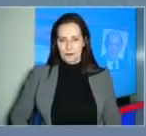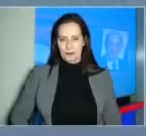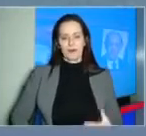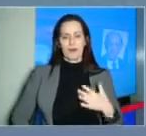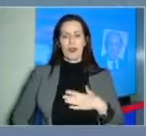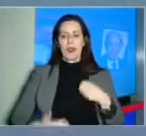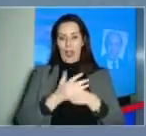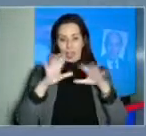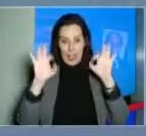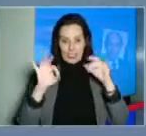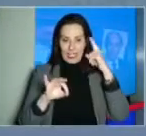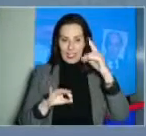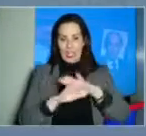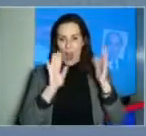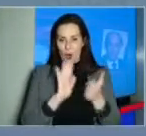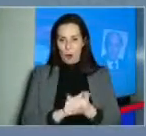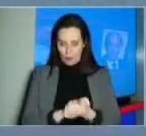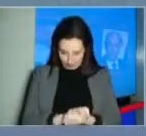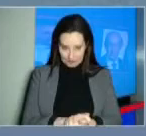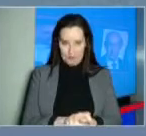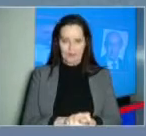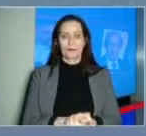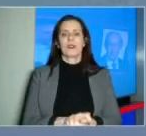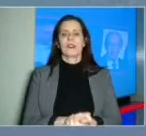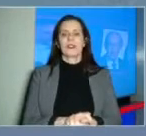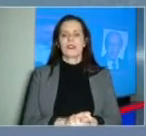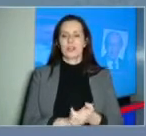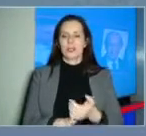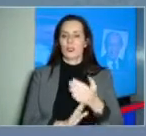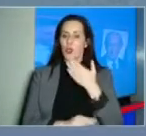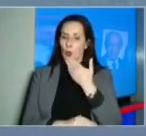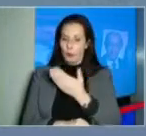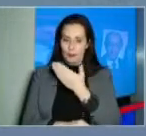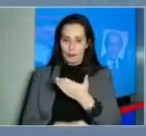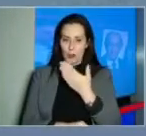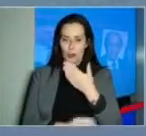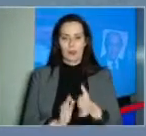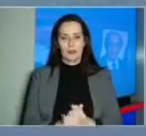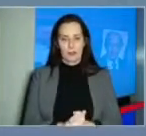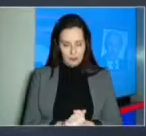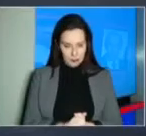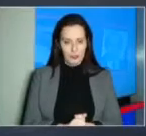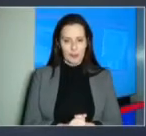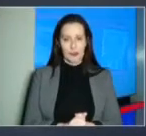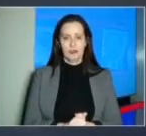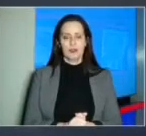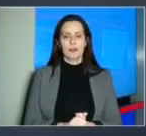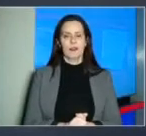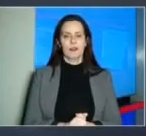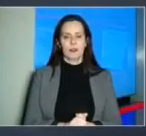ואנחנו עד 10 נדע הכל. נדע את כל התשובות. נילי רייכמן, תודה רבה. יניר קוזין, תודה רבה. מוטי אוחנה, תודה